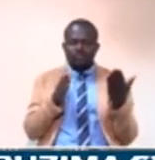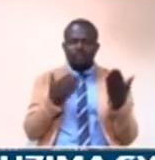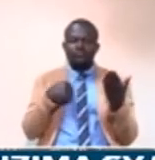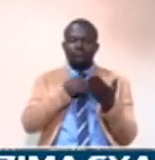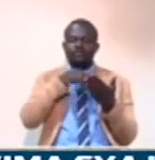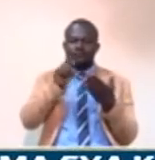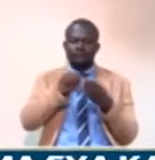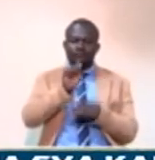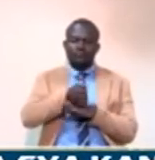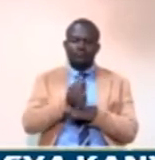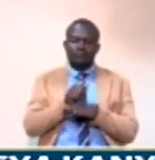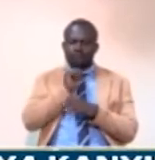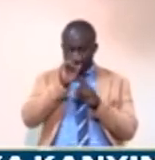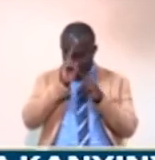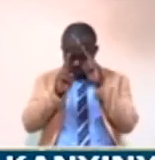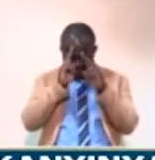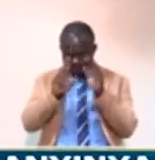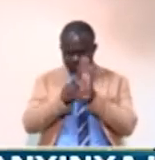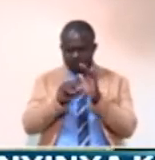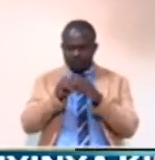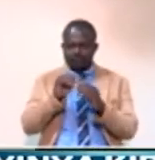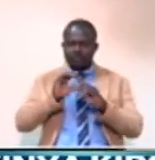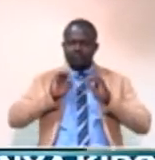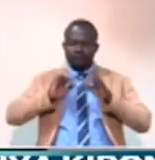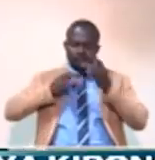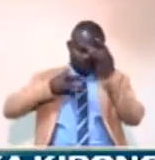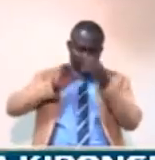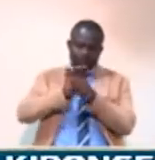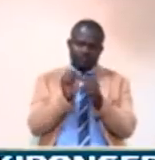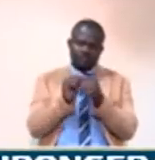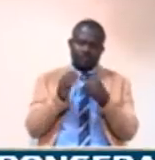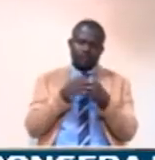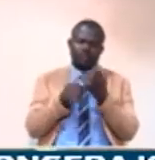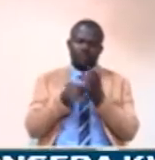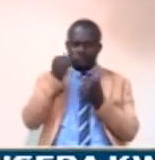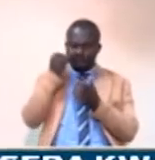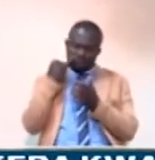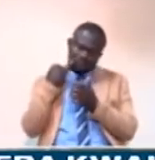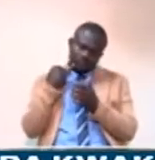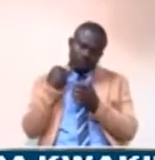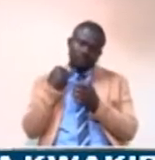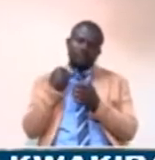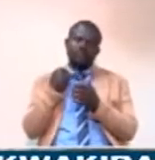tugomba kukashyira rwose. Tubahiriza amabwiriza yo kwirinda COVID-19 ni ikibazo gikomereye urubyiruko